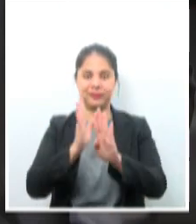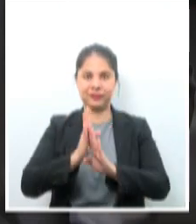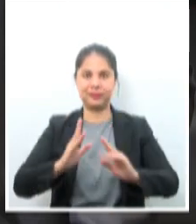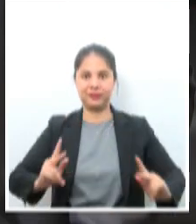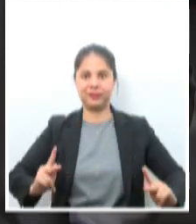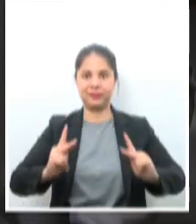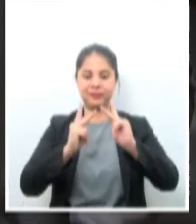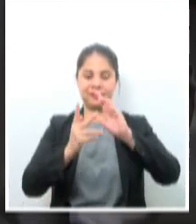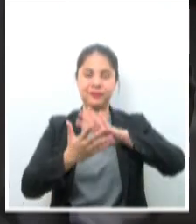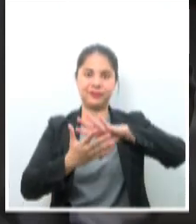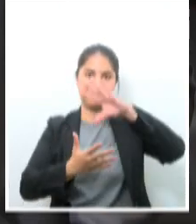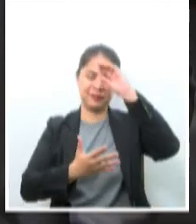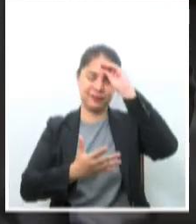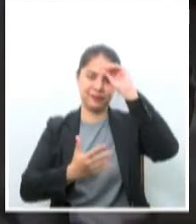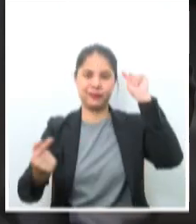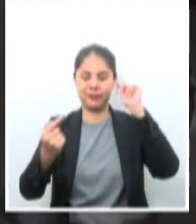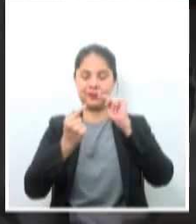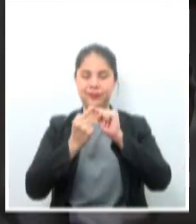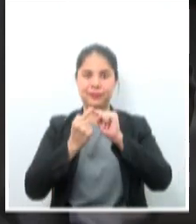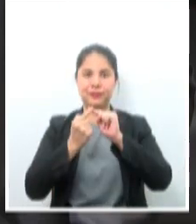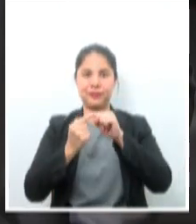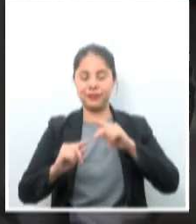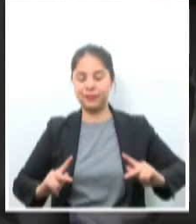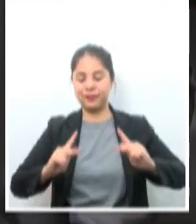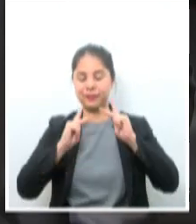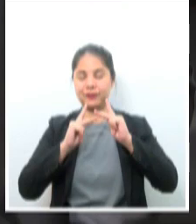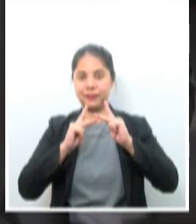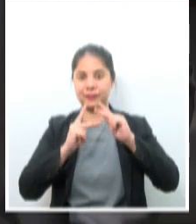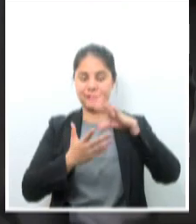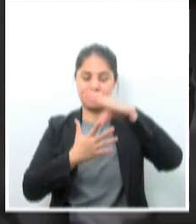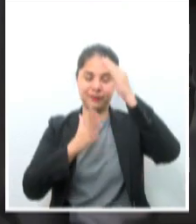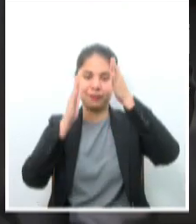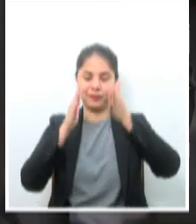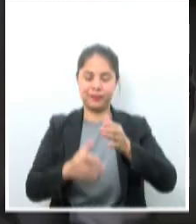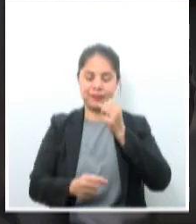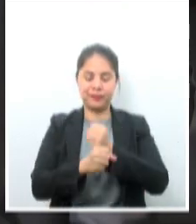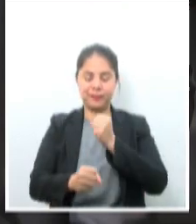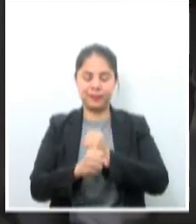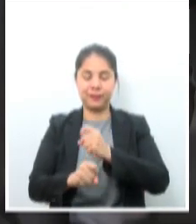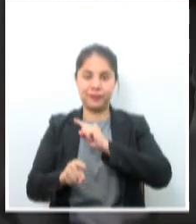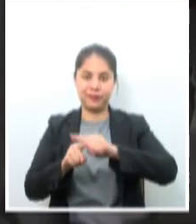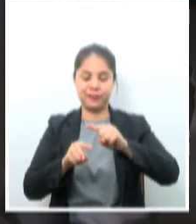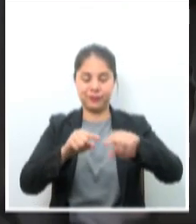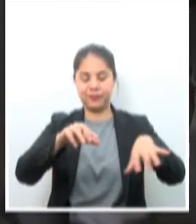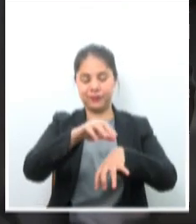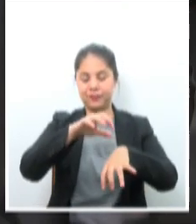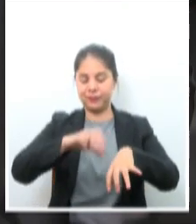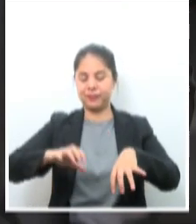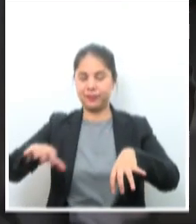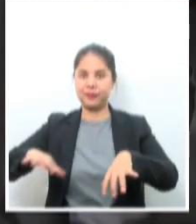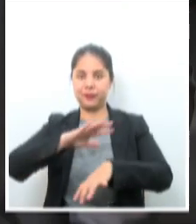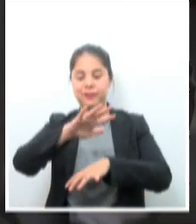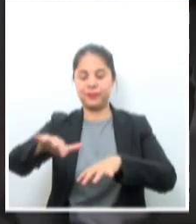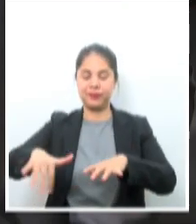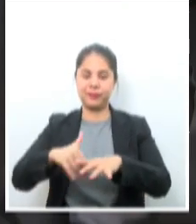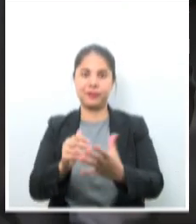งศึกษาธิการเพื่อให้ส่วนราชการในสังกัดกระทรวงศึกษาธิการและองค์กรในกำกับนำจุดเน้นด้านสุขภาพองค์รวมของกระท